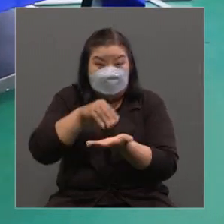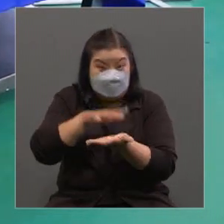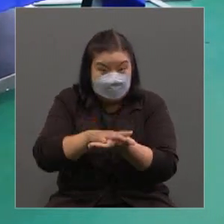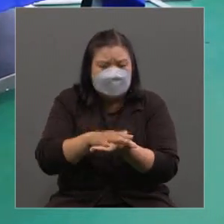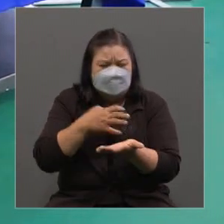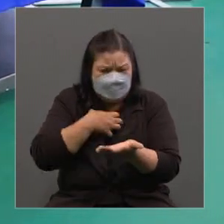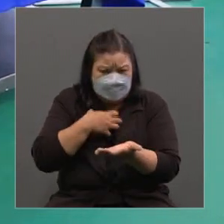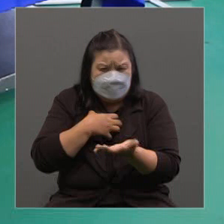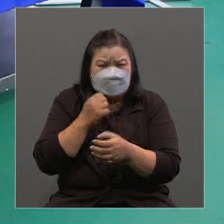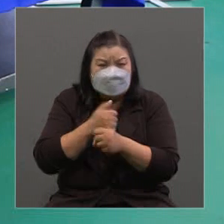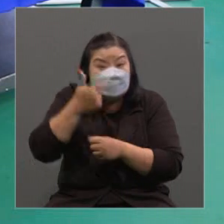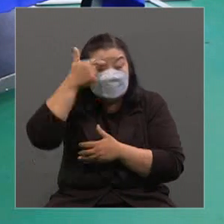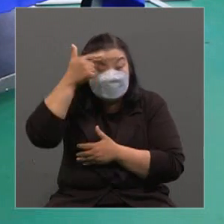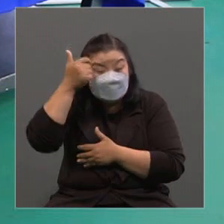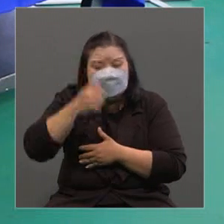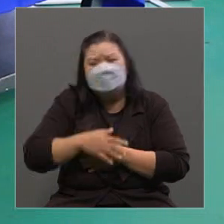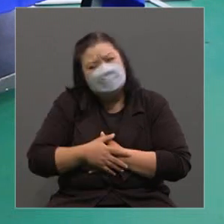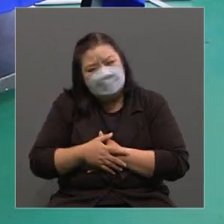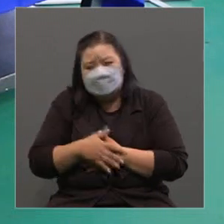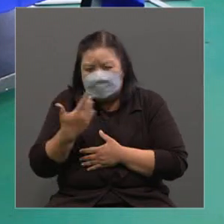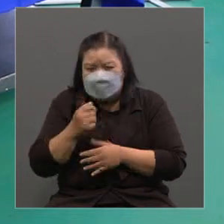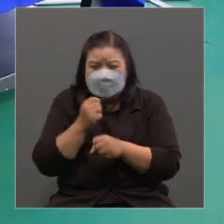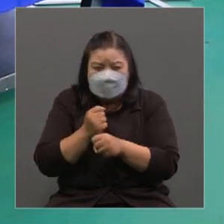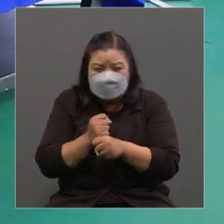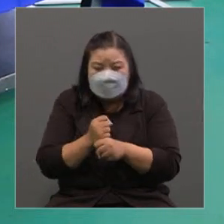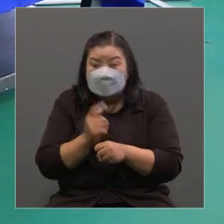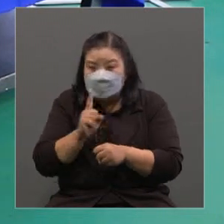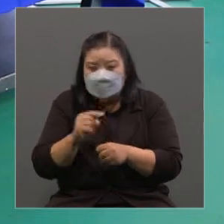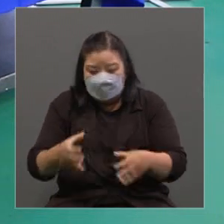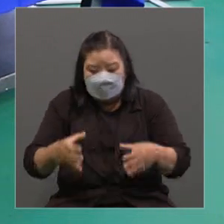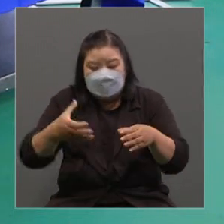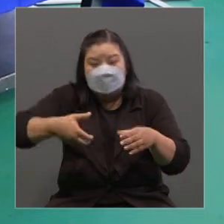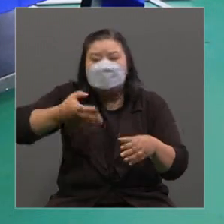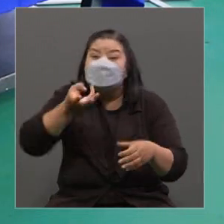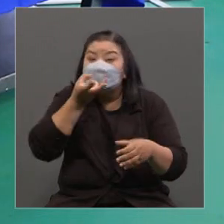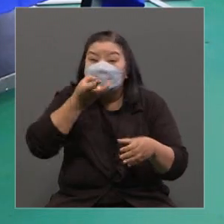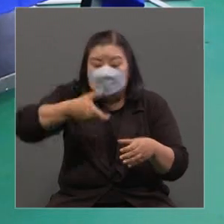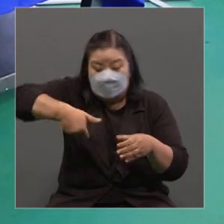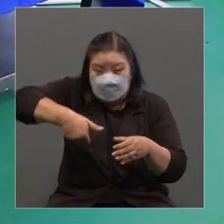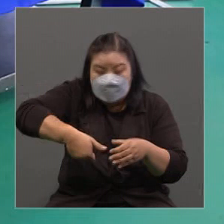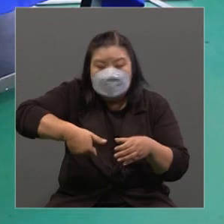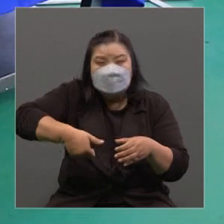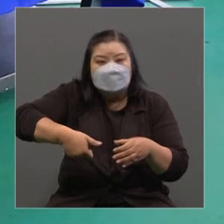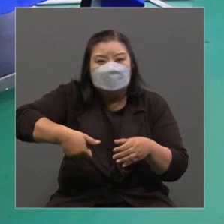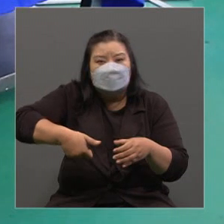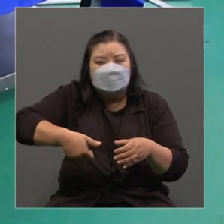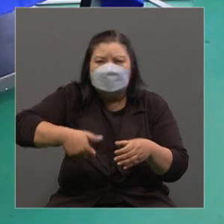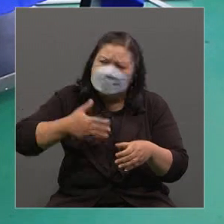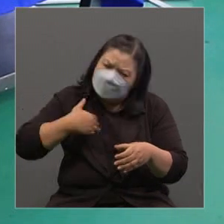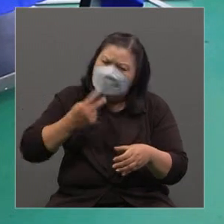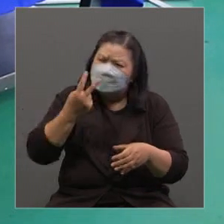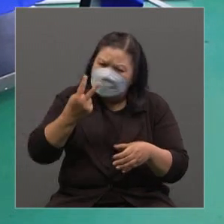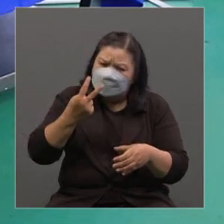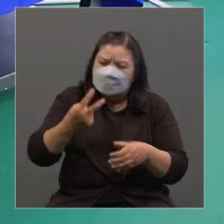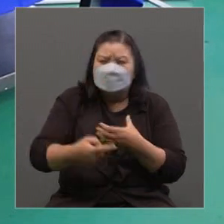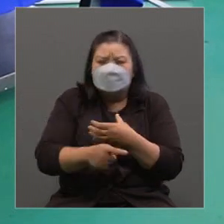ครับผมแต่ได้อบครั้งละน้อยครับผมโดยการอบแต่ละครั้งครับผมใช้หม้อหุงข้าวอบครับอบทีนึงประมาณ 1-2 กิโลครับได้แค่นิดเดียวครับผ